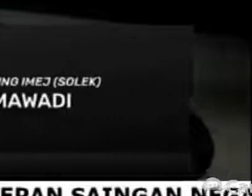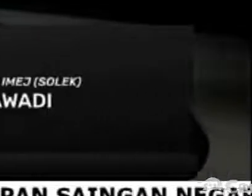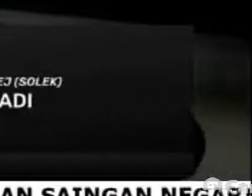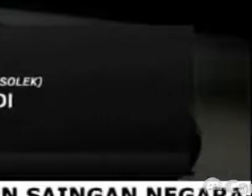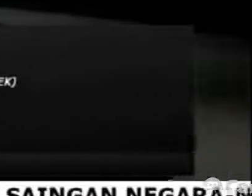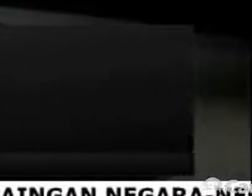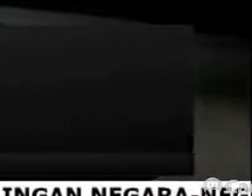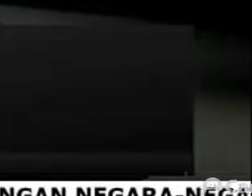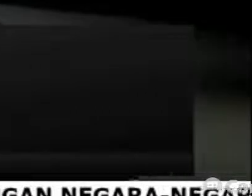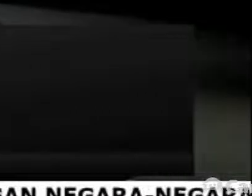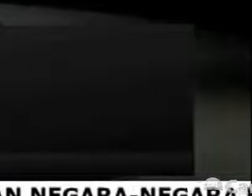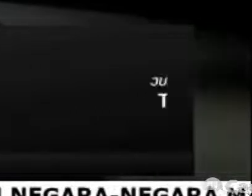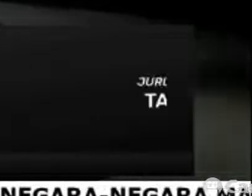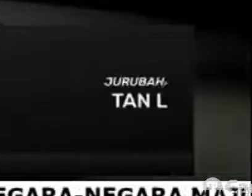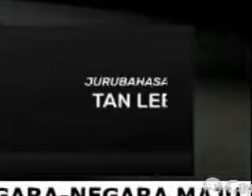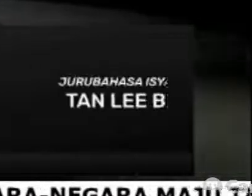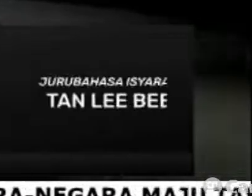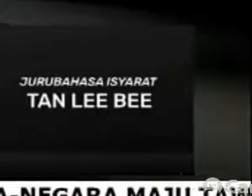Hai menyentuh